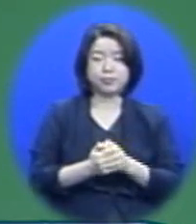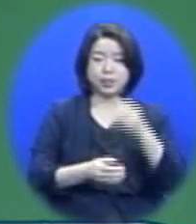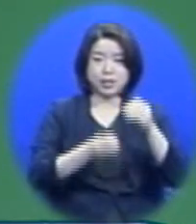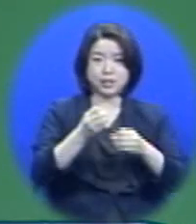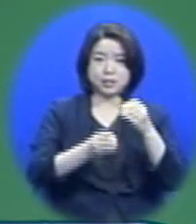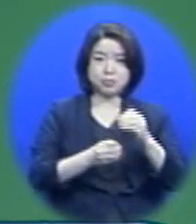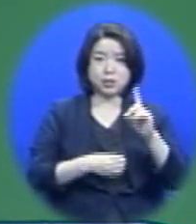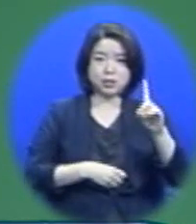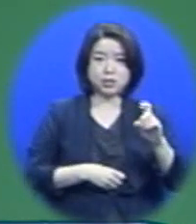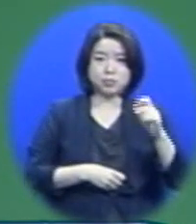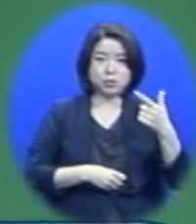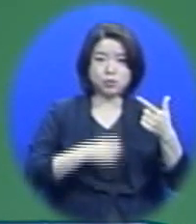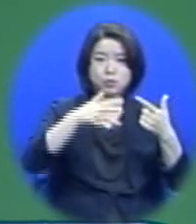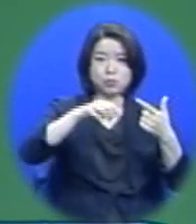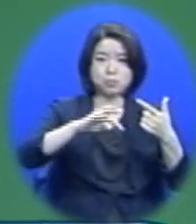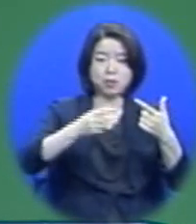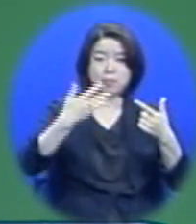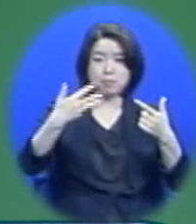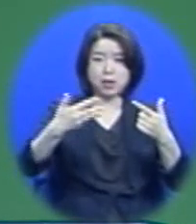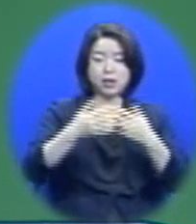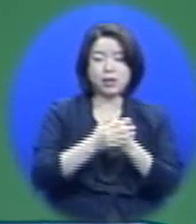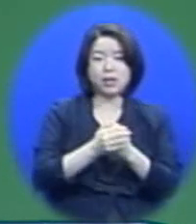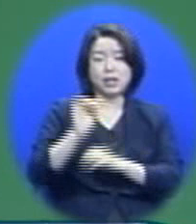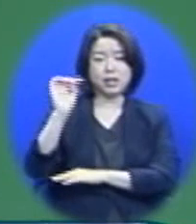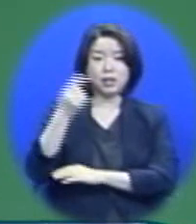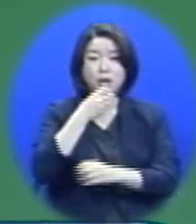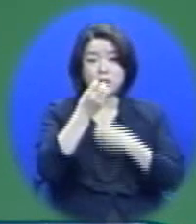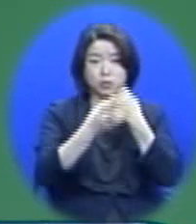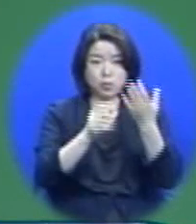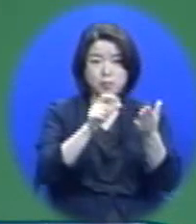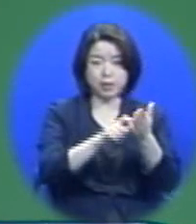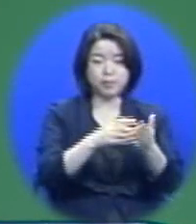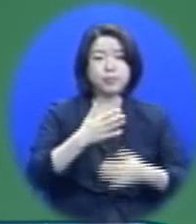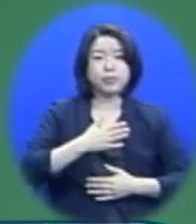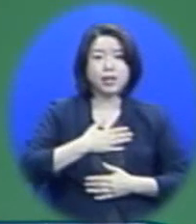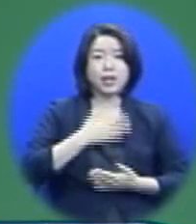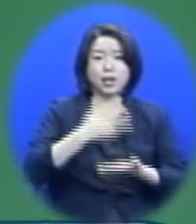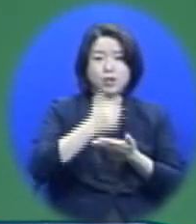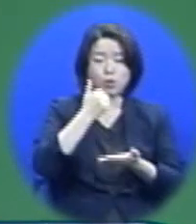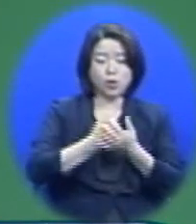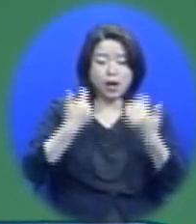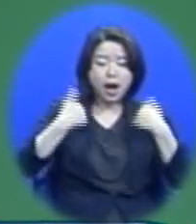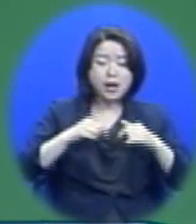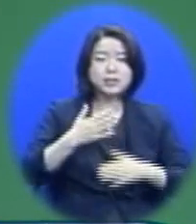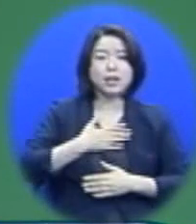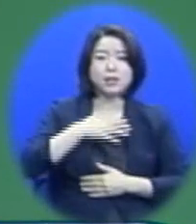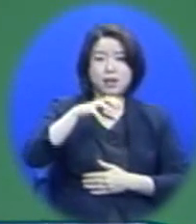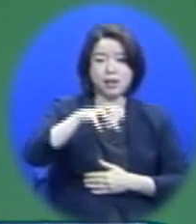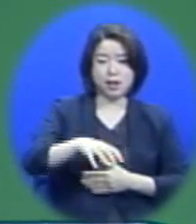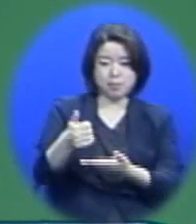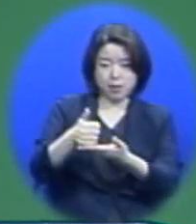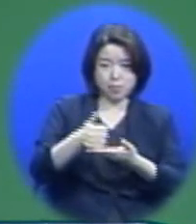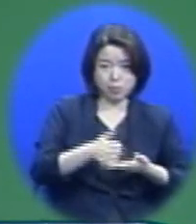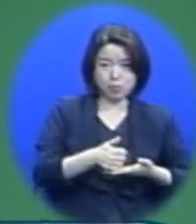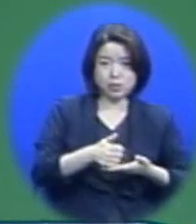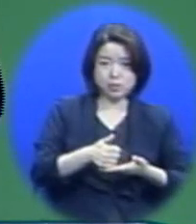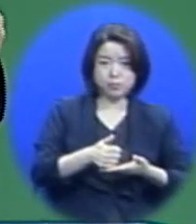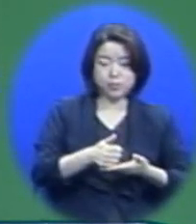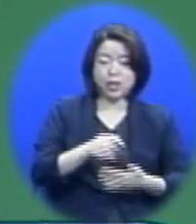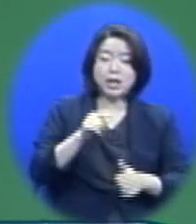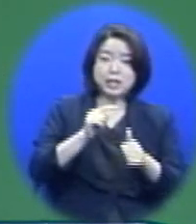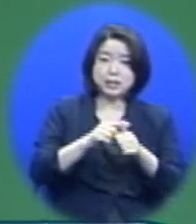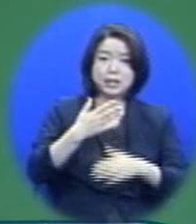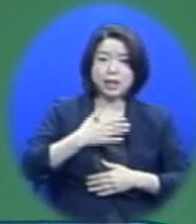시편 16편 8절에 다윗이 이렇게 고백합니다. 내가 여호와를 항상 내 앞에 모심이요 그가